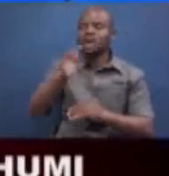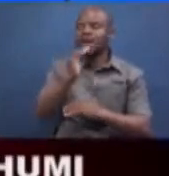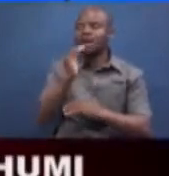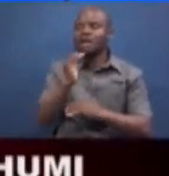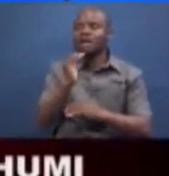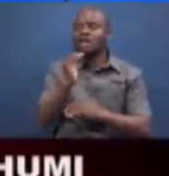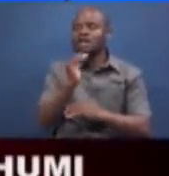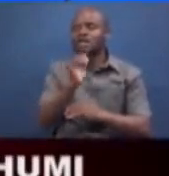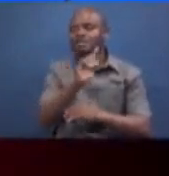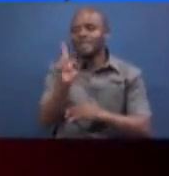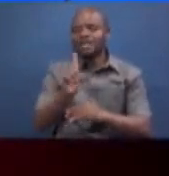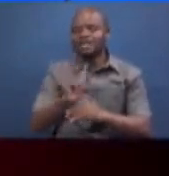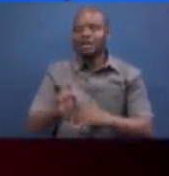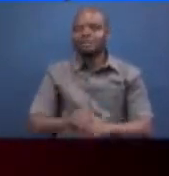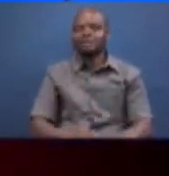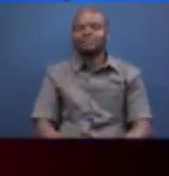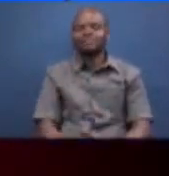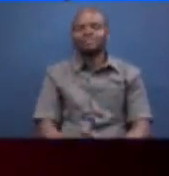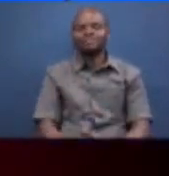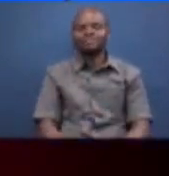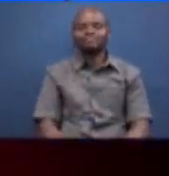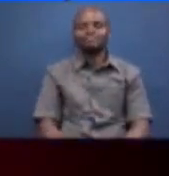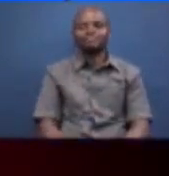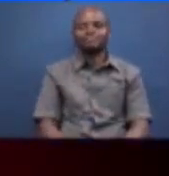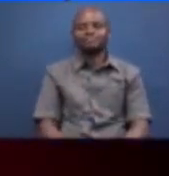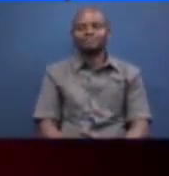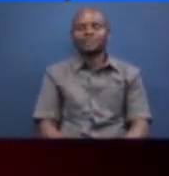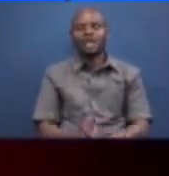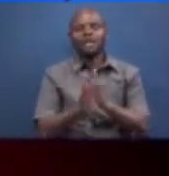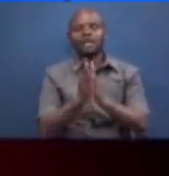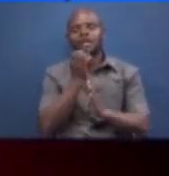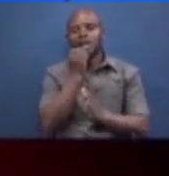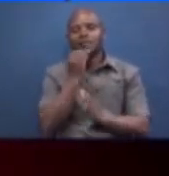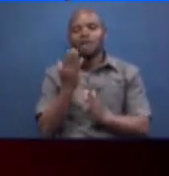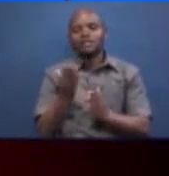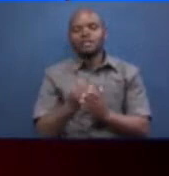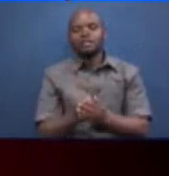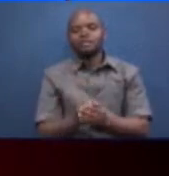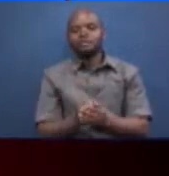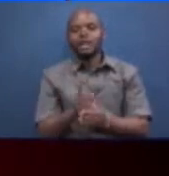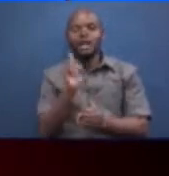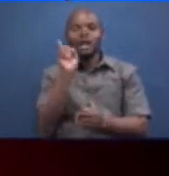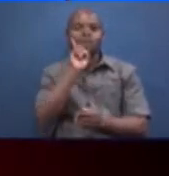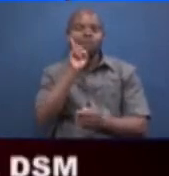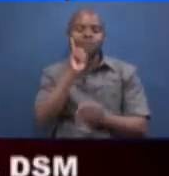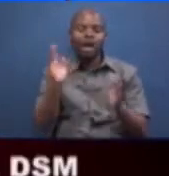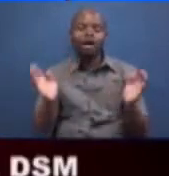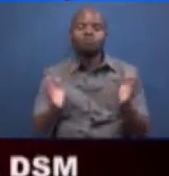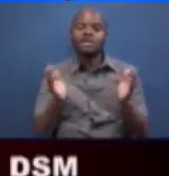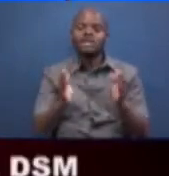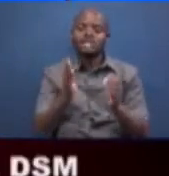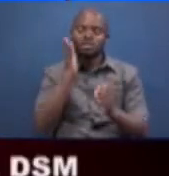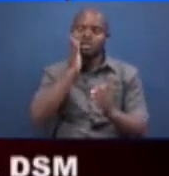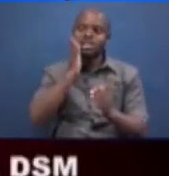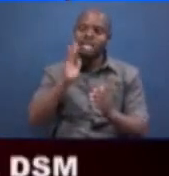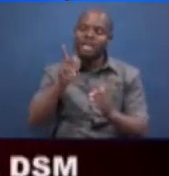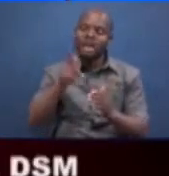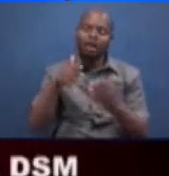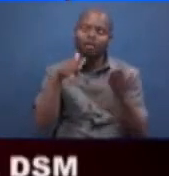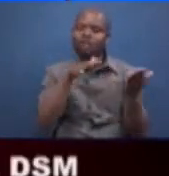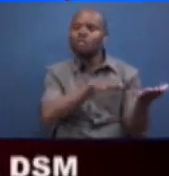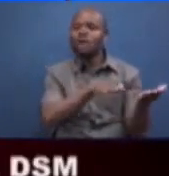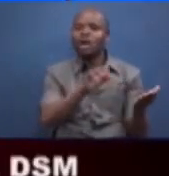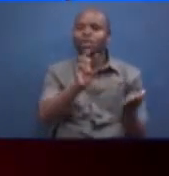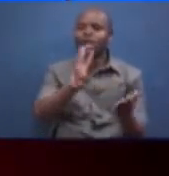Zanzibar. Asante Juma Kasim kwa taarifa hiyo. Mama mlezi wa kijana